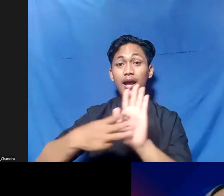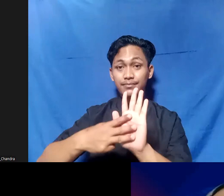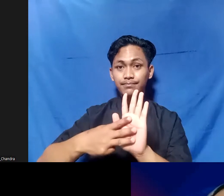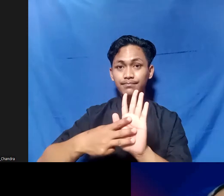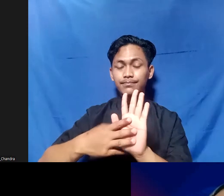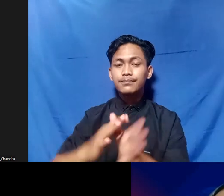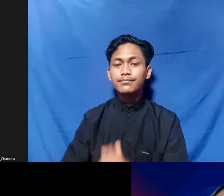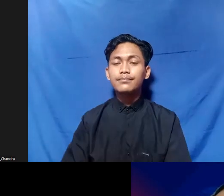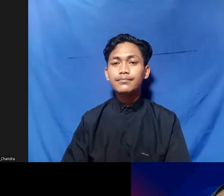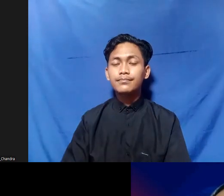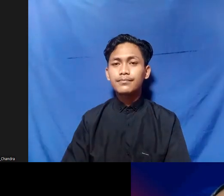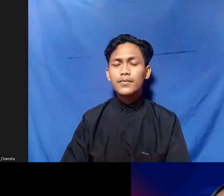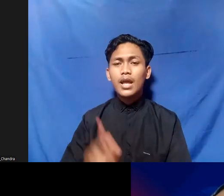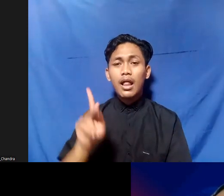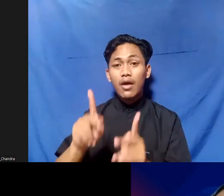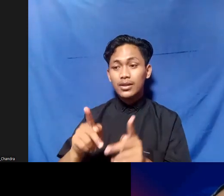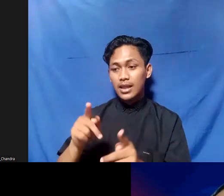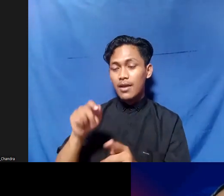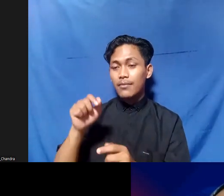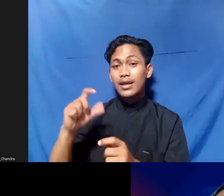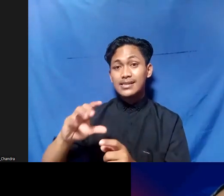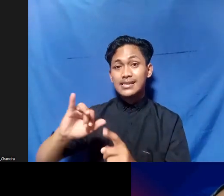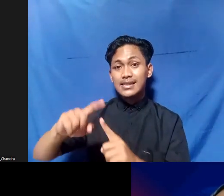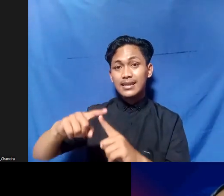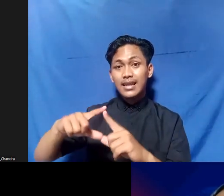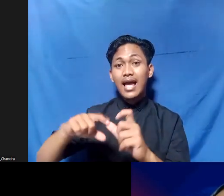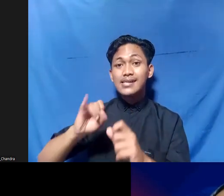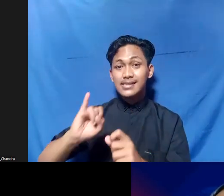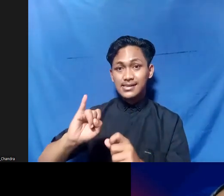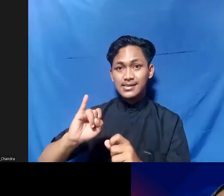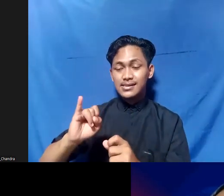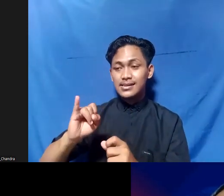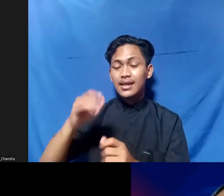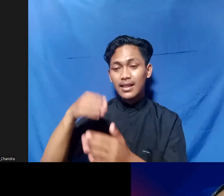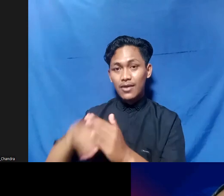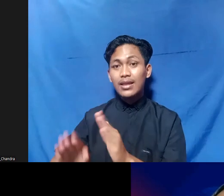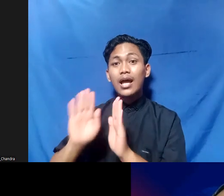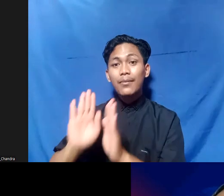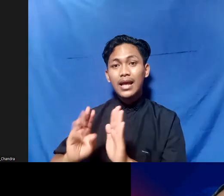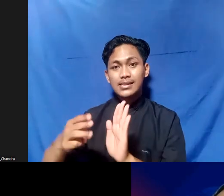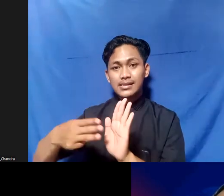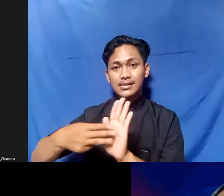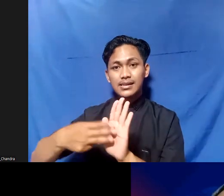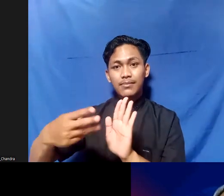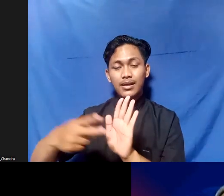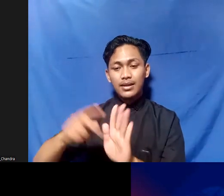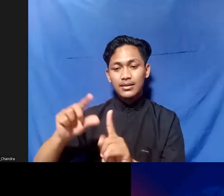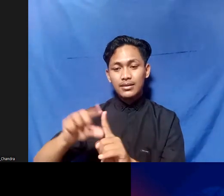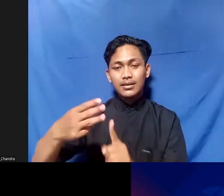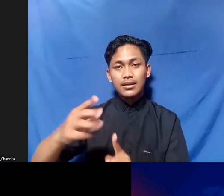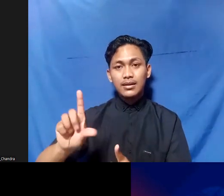bertanya Mas ketika kita melakukan sitasi melalui mendeley tapi masih terdeteksi plagiarisme Apakah